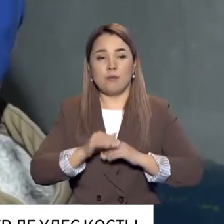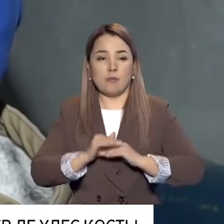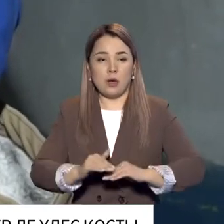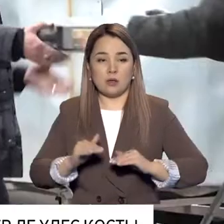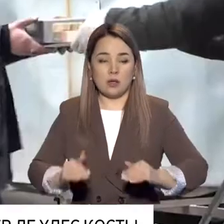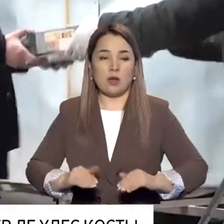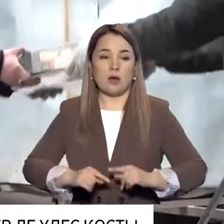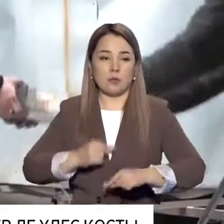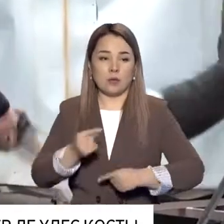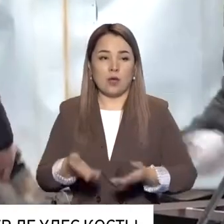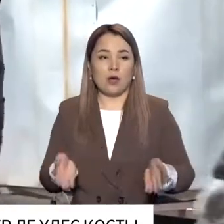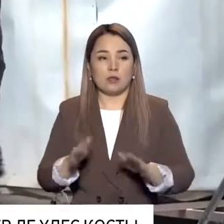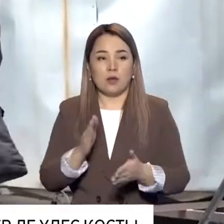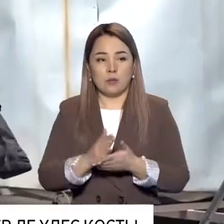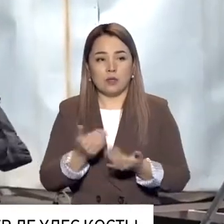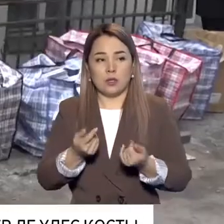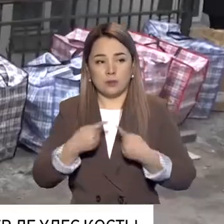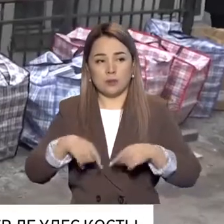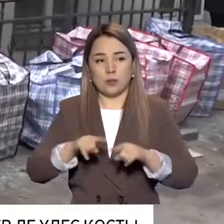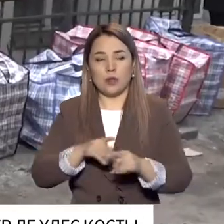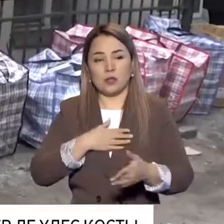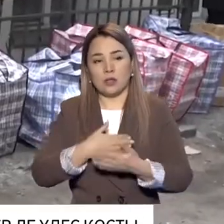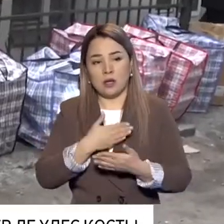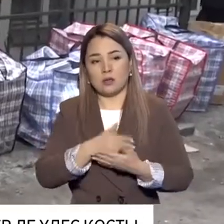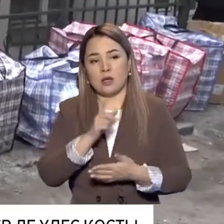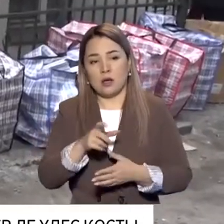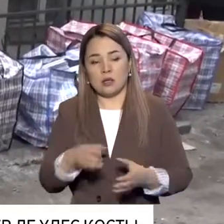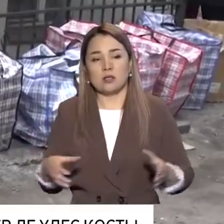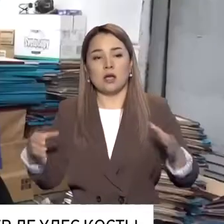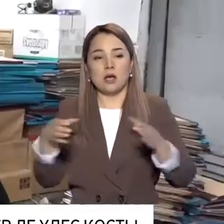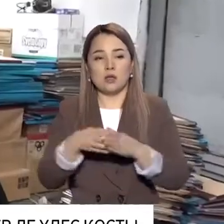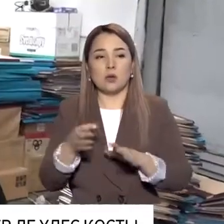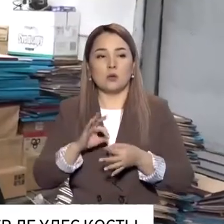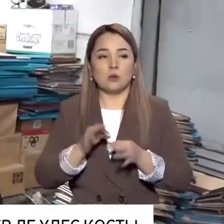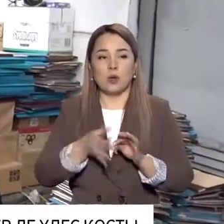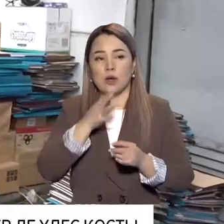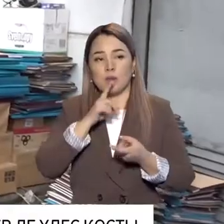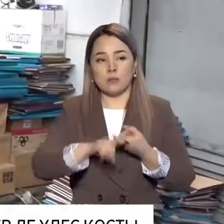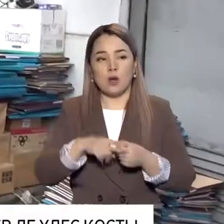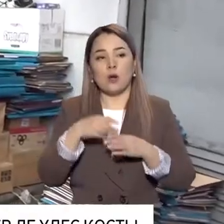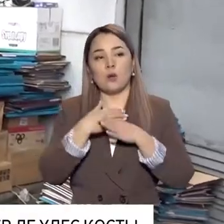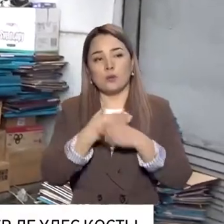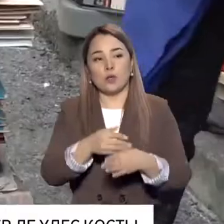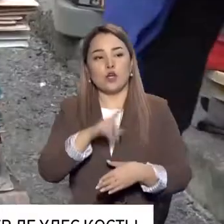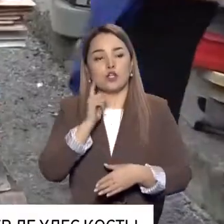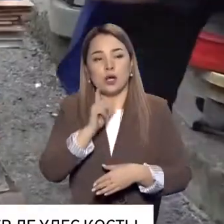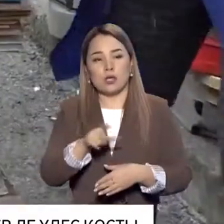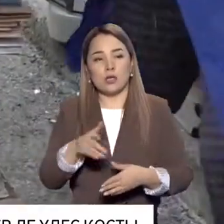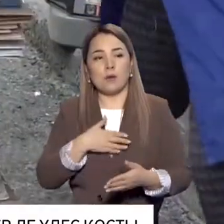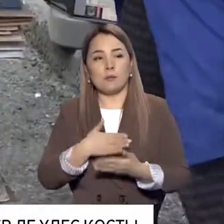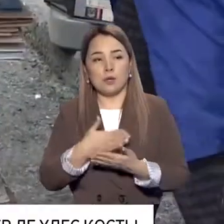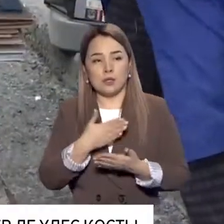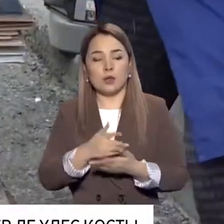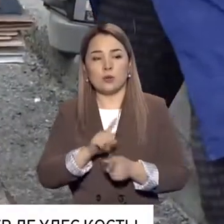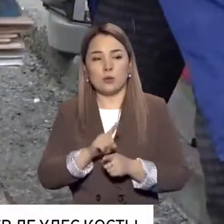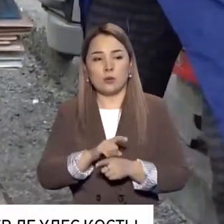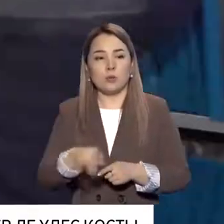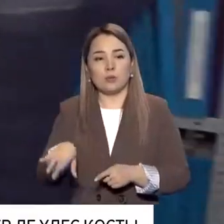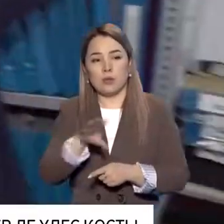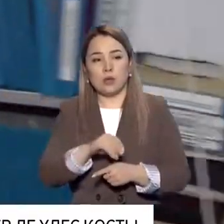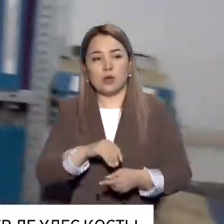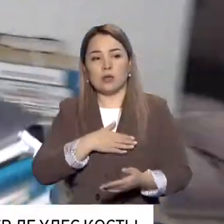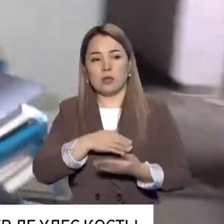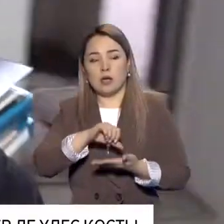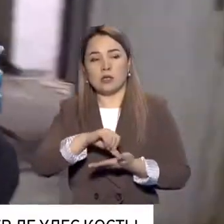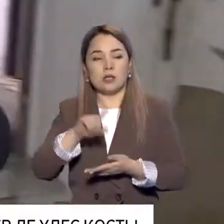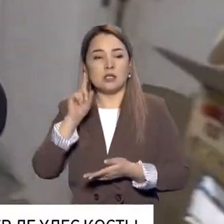мирас болып табылады. Жұмыла көтерген жүк жеңіл. Осындай қиын кезеңде қол ұшын созған жастардың белсенділігі көпке үлгі. Мұндай